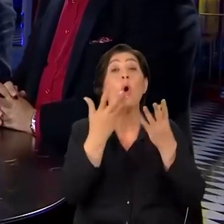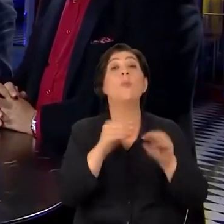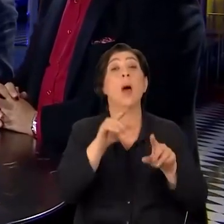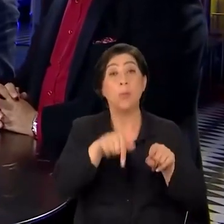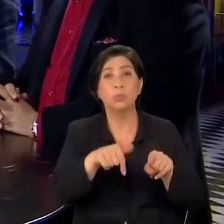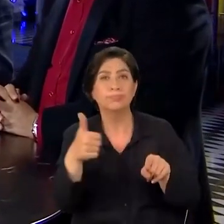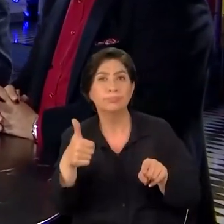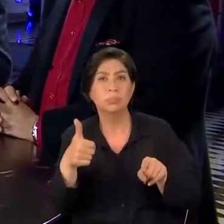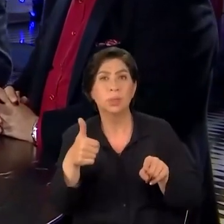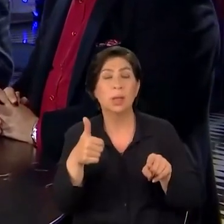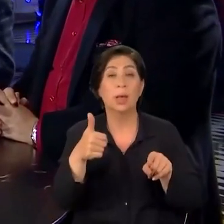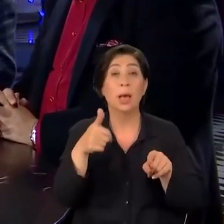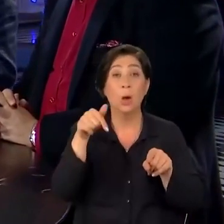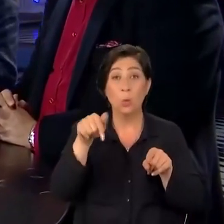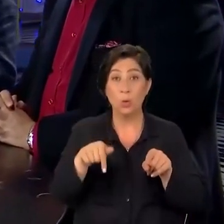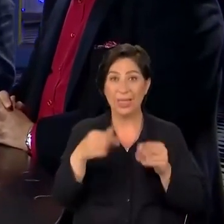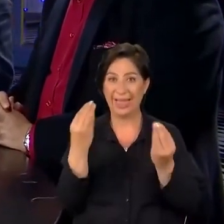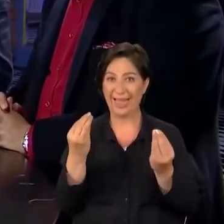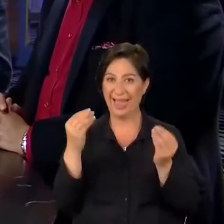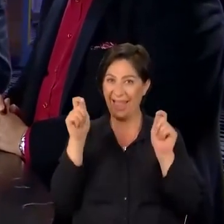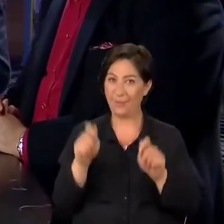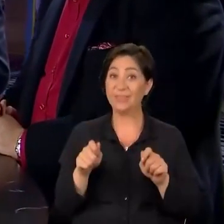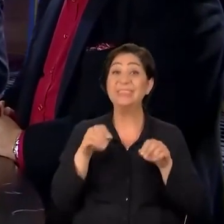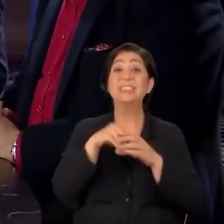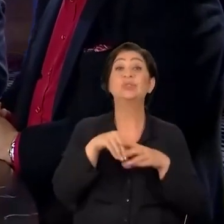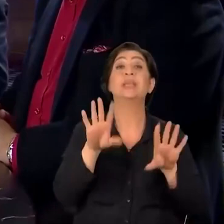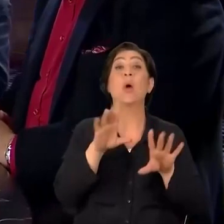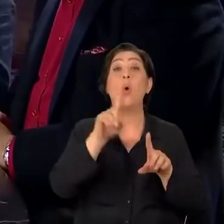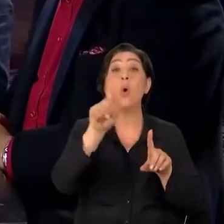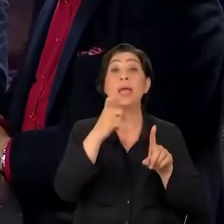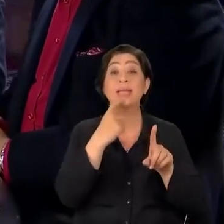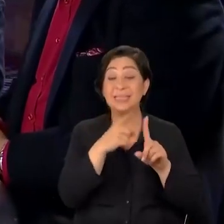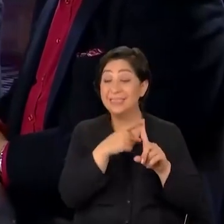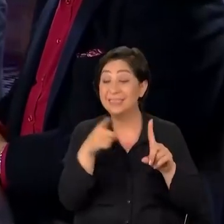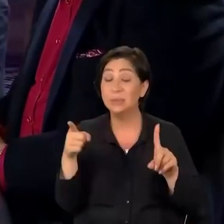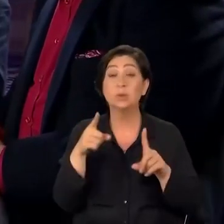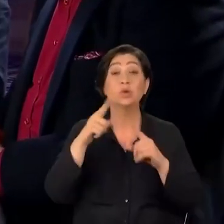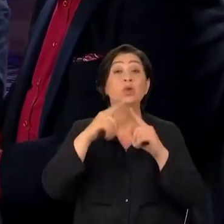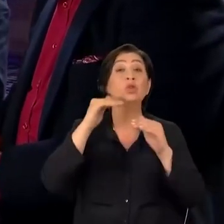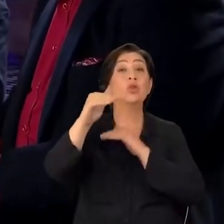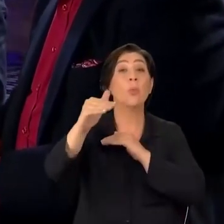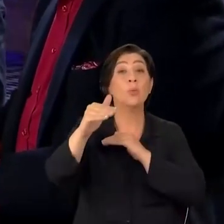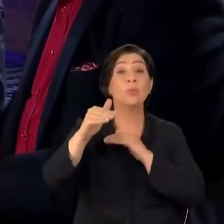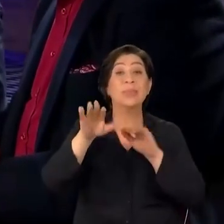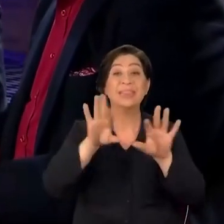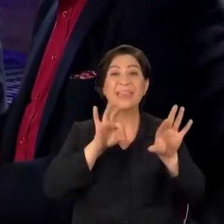gün tutmayabilir ama bugün tutuyor. Bugün iyi uyguladığınızdan değil, o 10 yıllık süre içinde